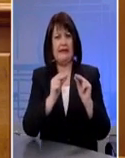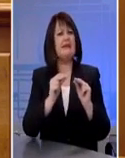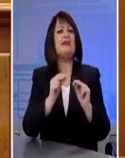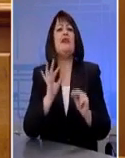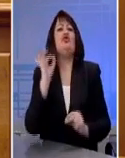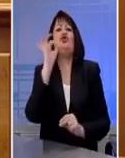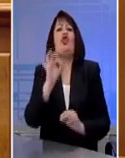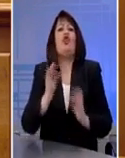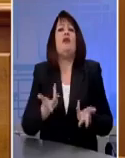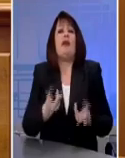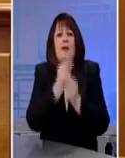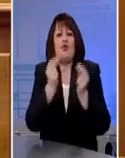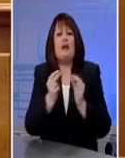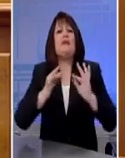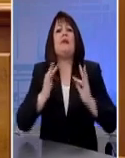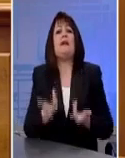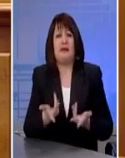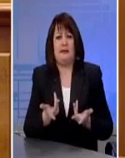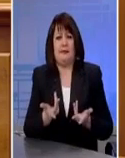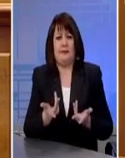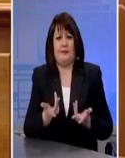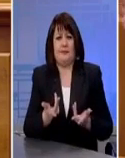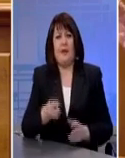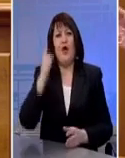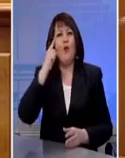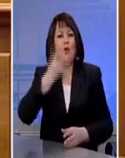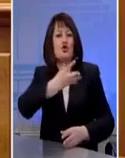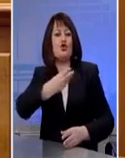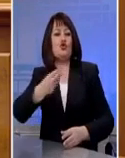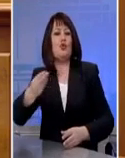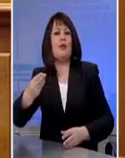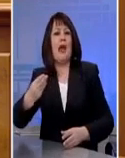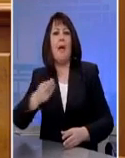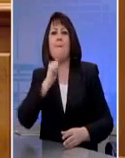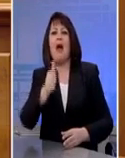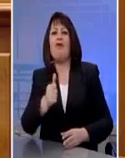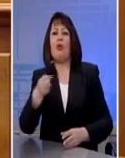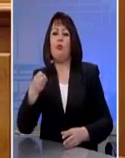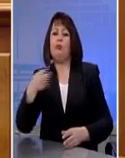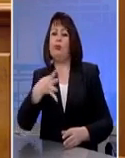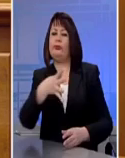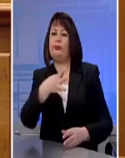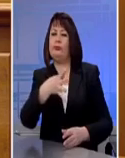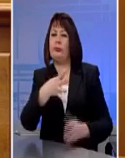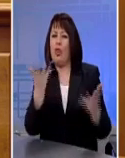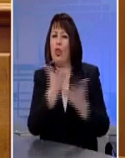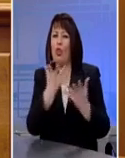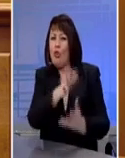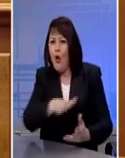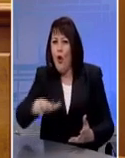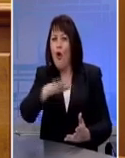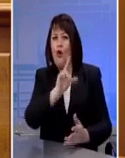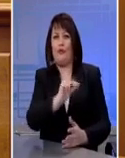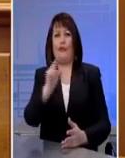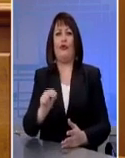αποβλέπει, νομίζετε? Όπως η σουπιά ρίχνει μελάνι για να θολώσει τα νερά, έξω και ο κύριος Τσίπρας,